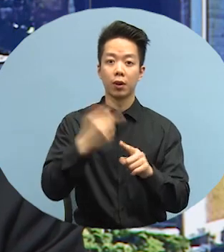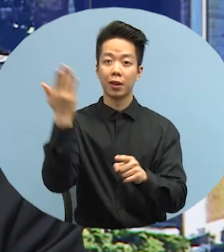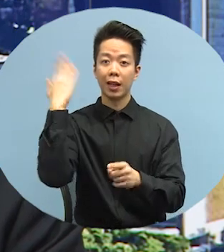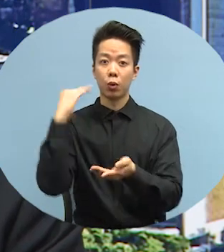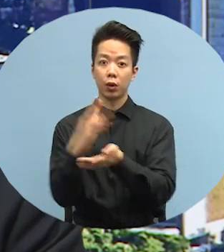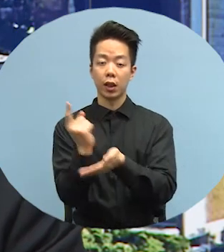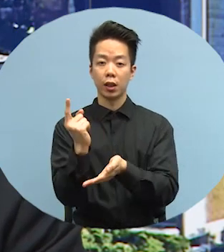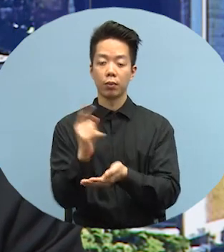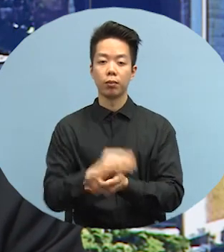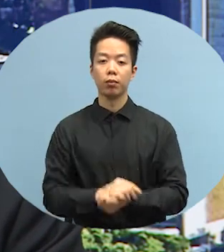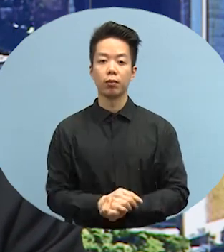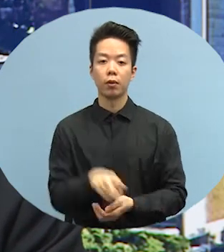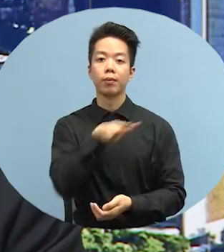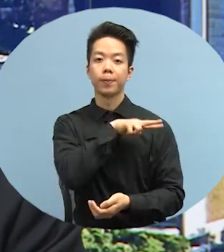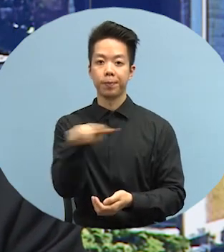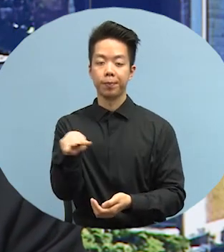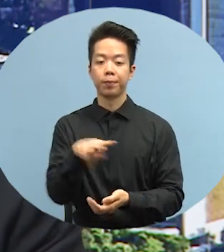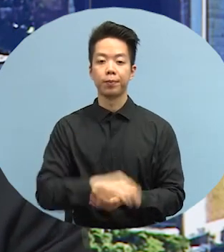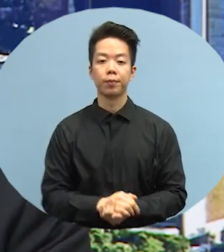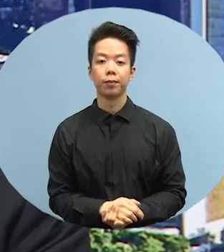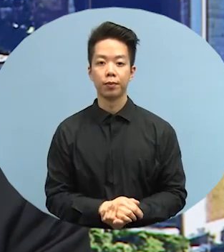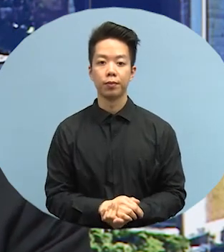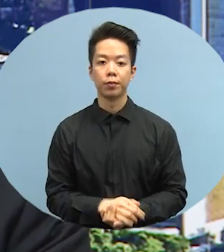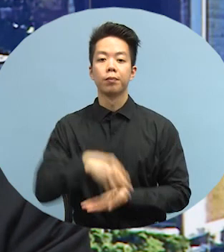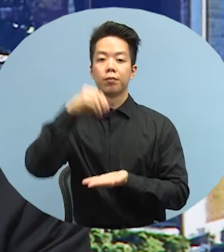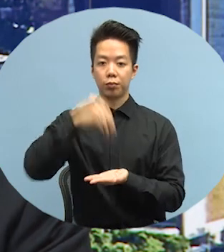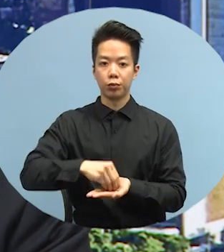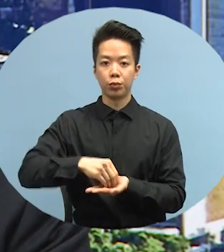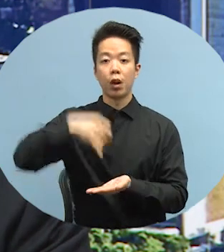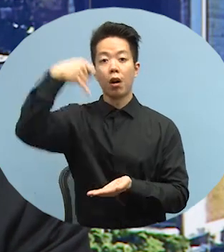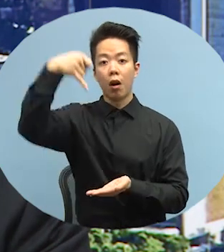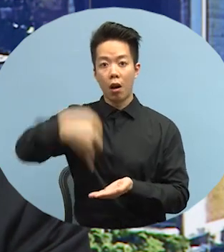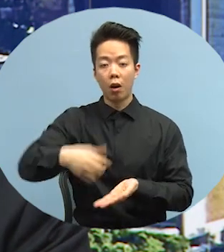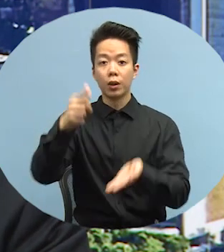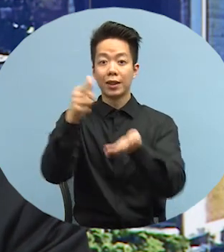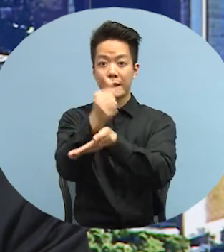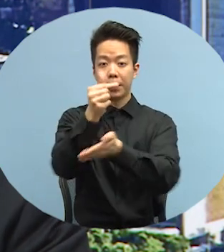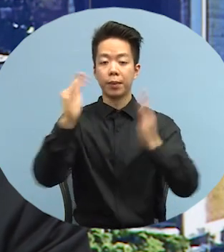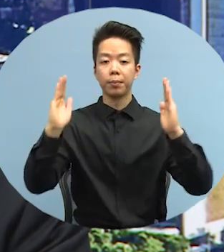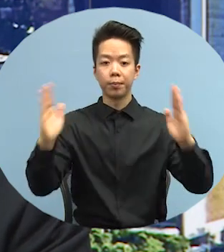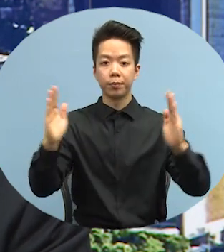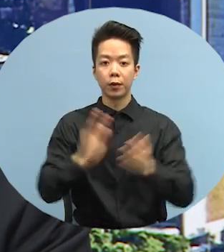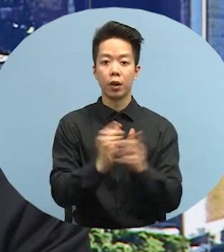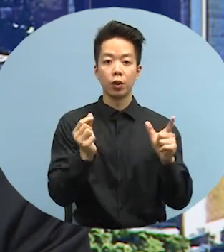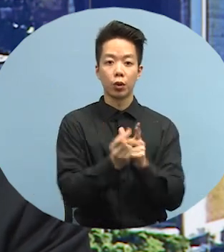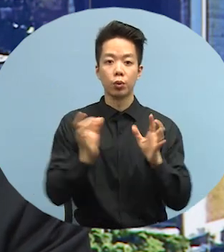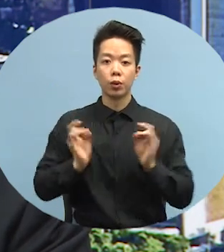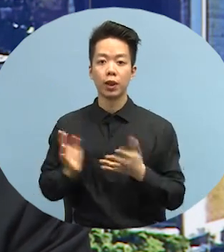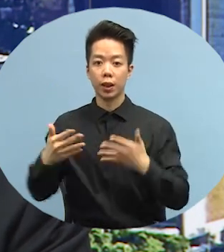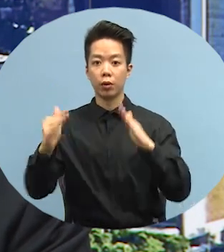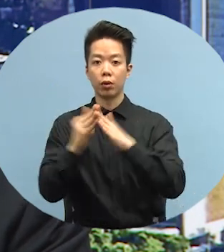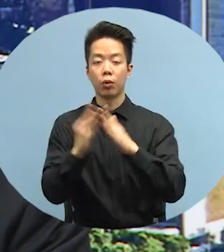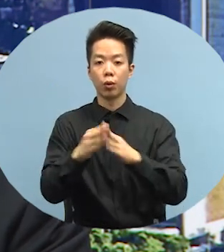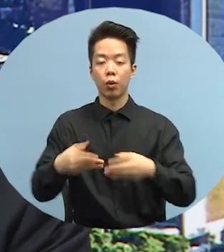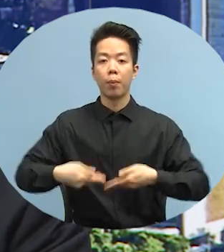去年嘅數目咧係一樣嘅。我哋決定咧係將下一個十年期嘅公私營房屋